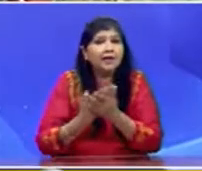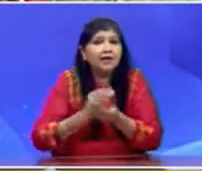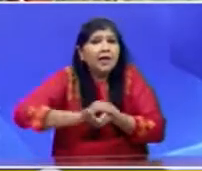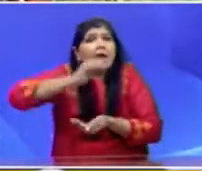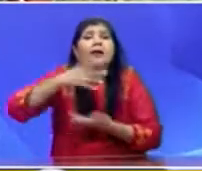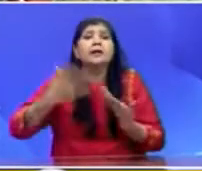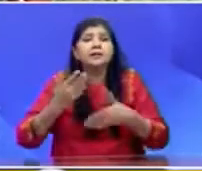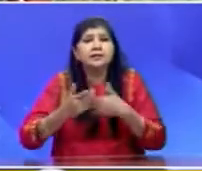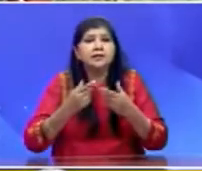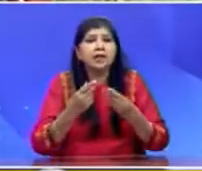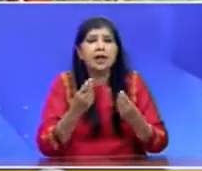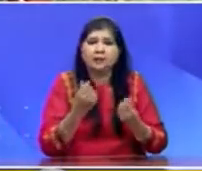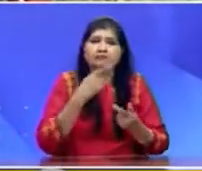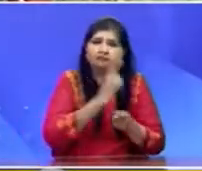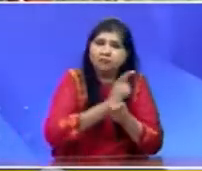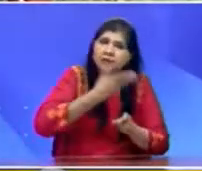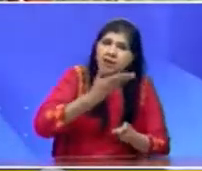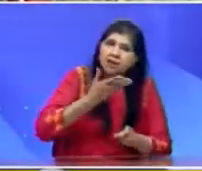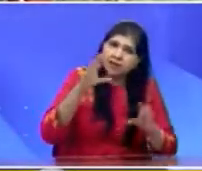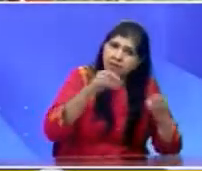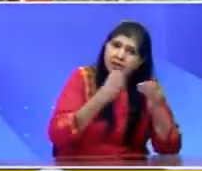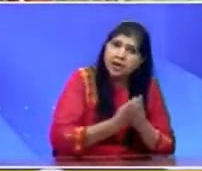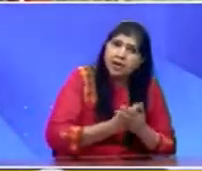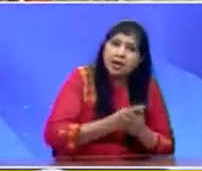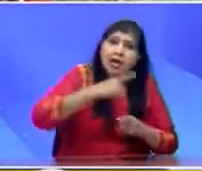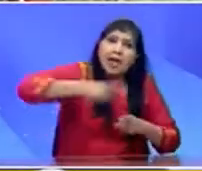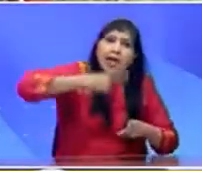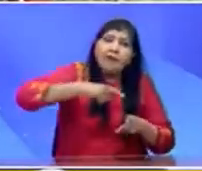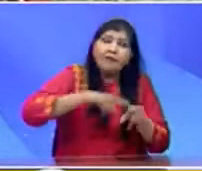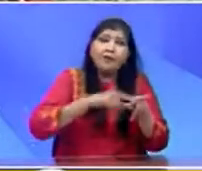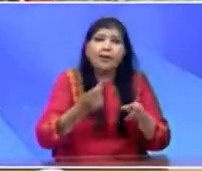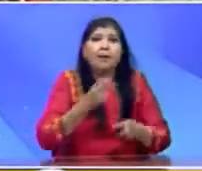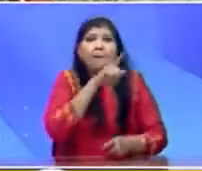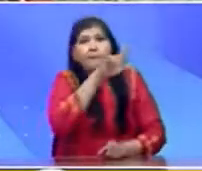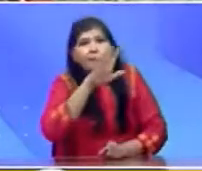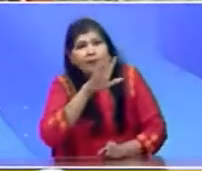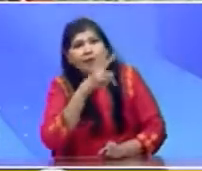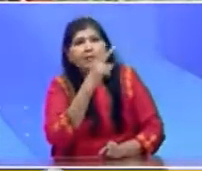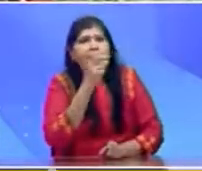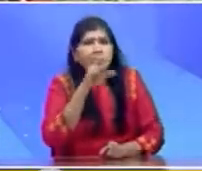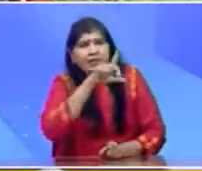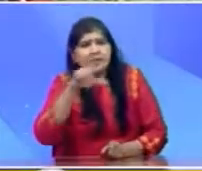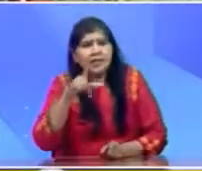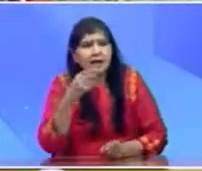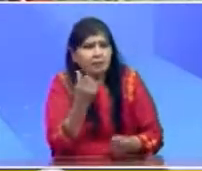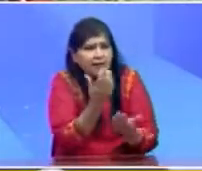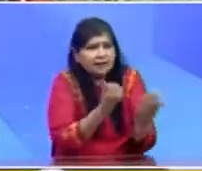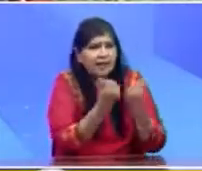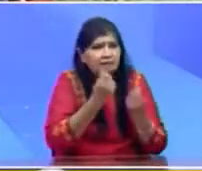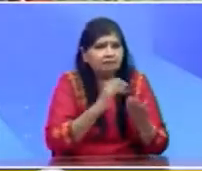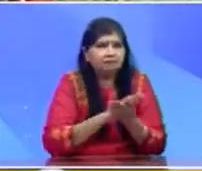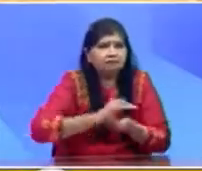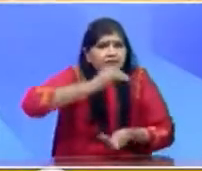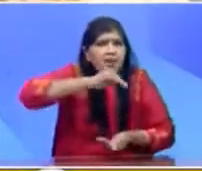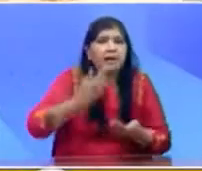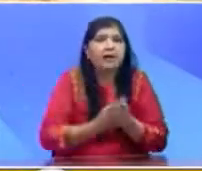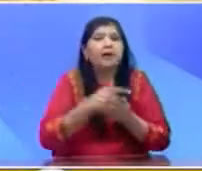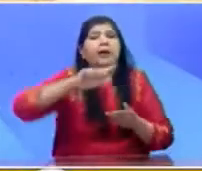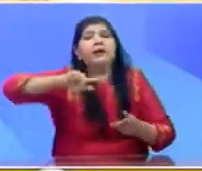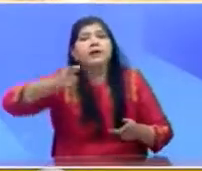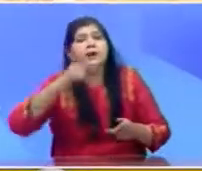सालाना 15 से 20 लाख रुपए कमा रहे हैं। कर्नाटका के एक और किसान